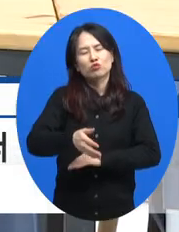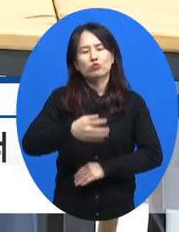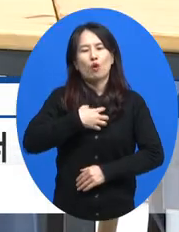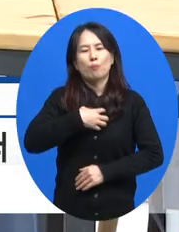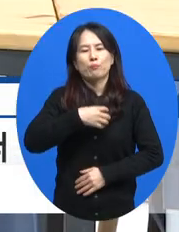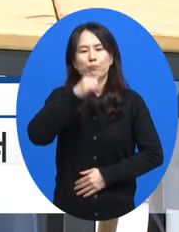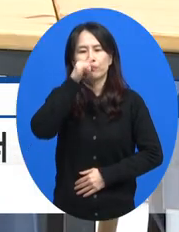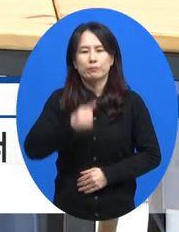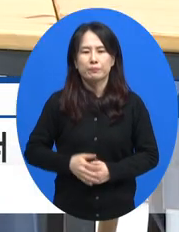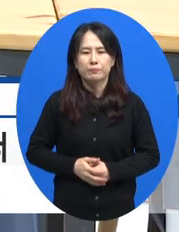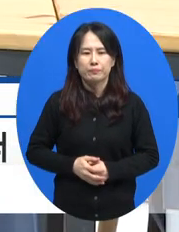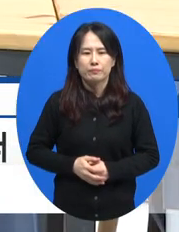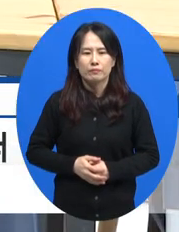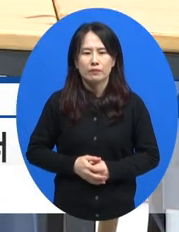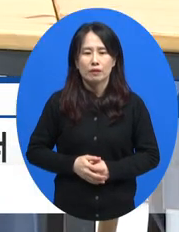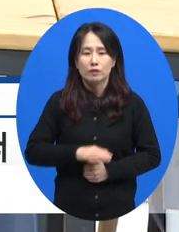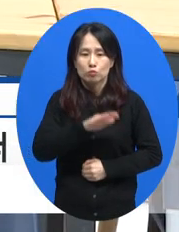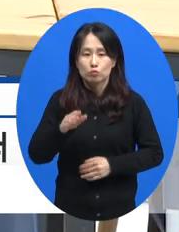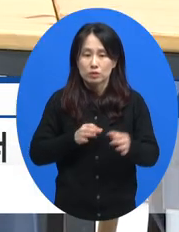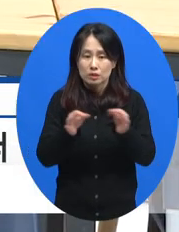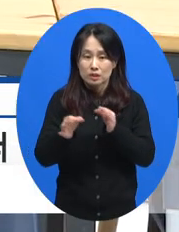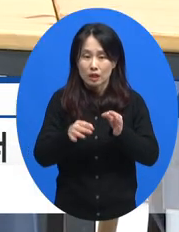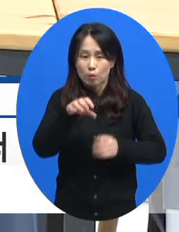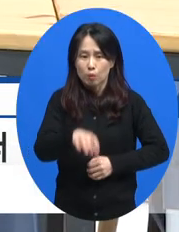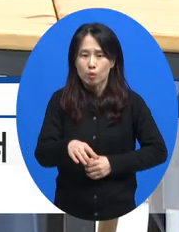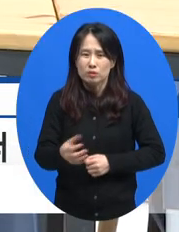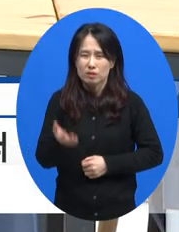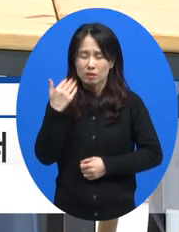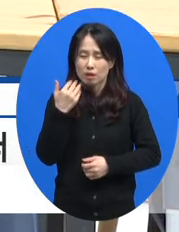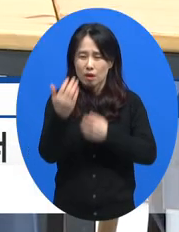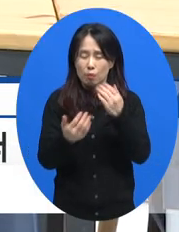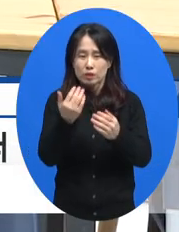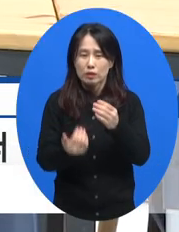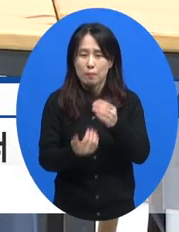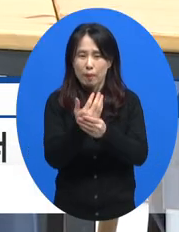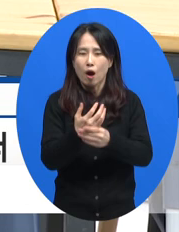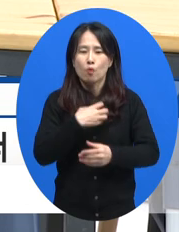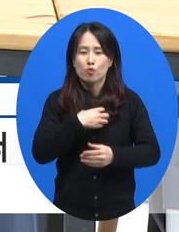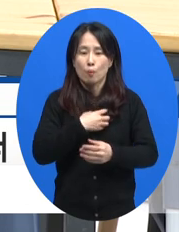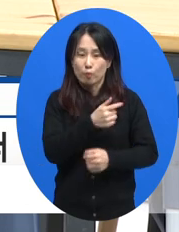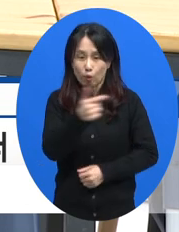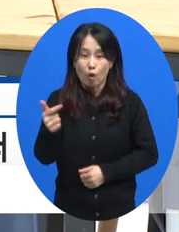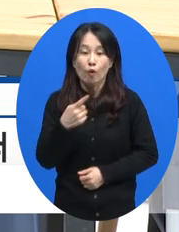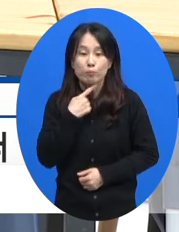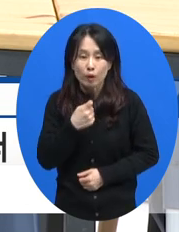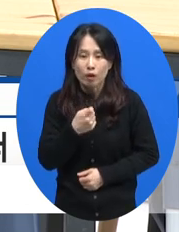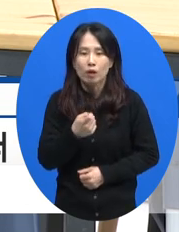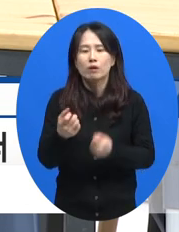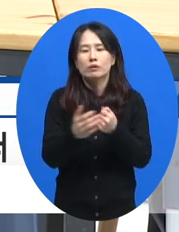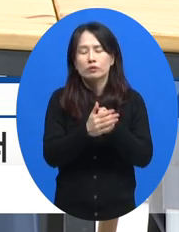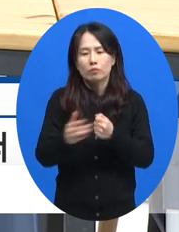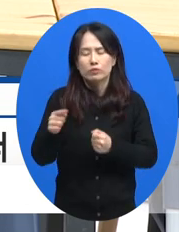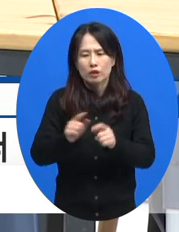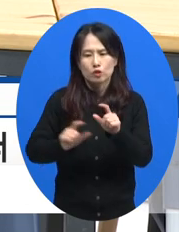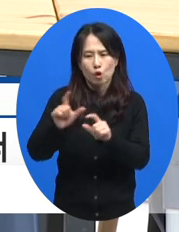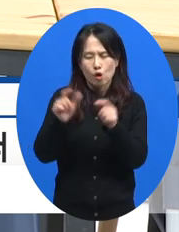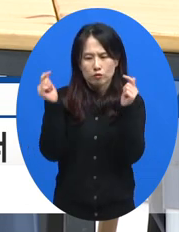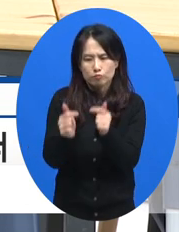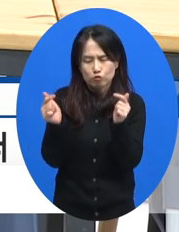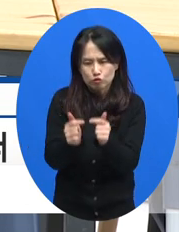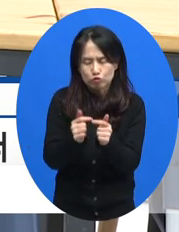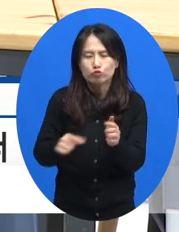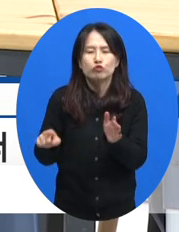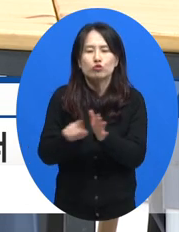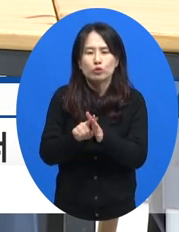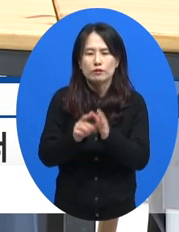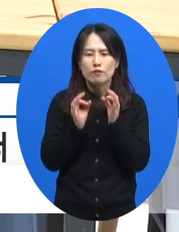우리 시장이 화재에 좀 노출돼 있던 부분이 좀 일부 있었는데 그 부분을 굉장히 좀 더 화재에